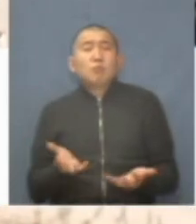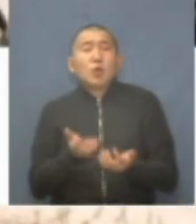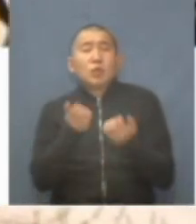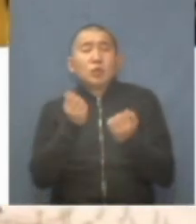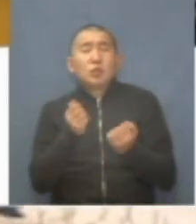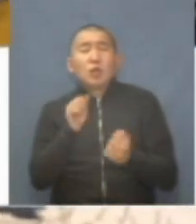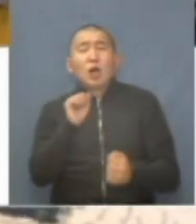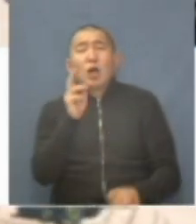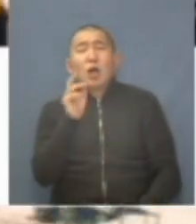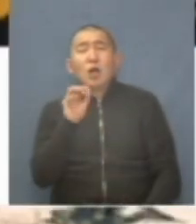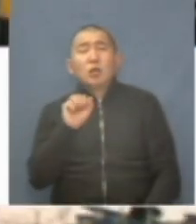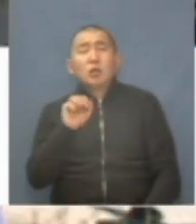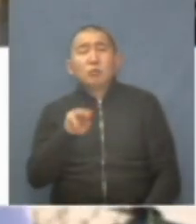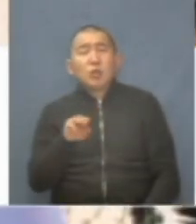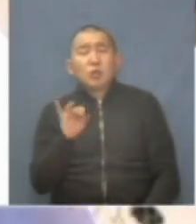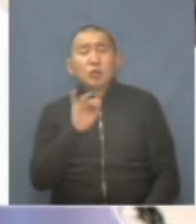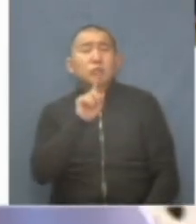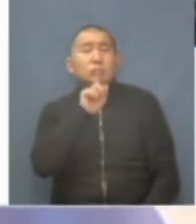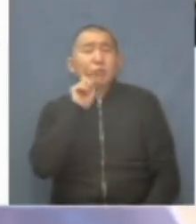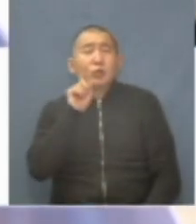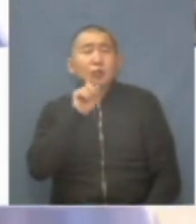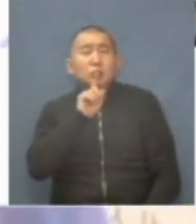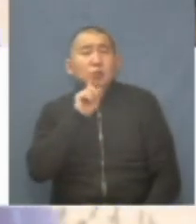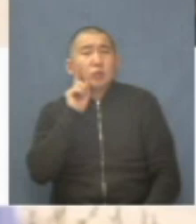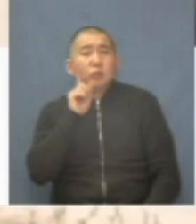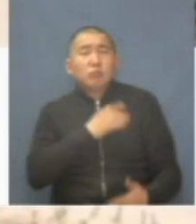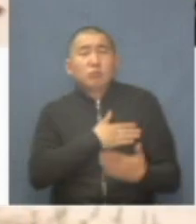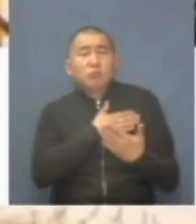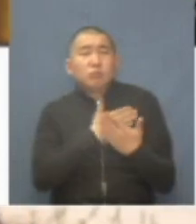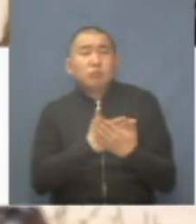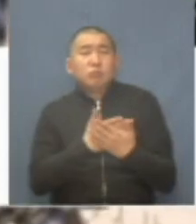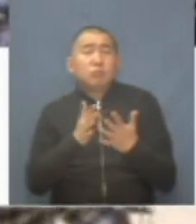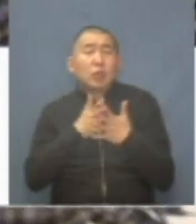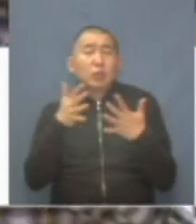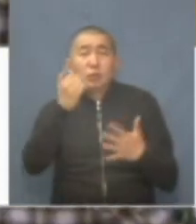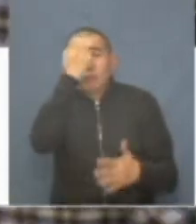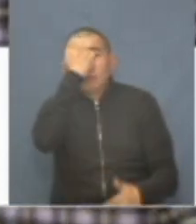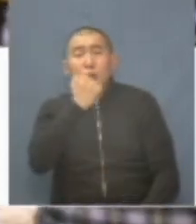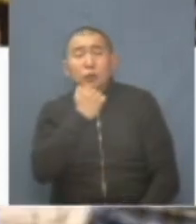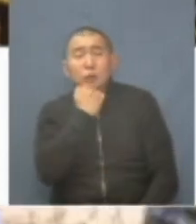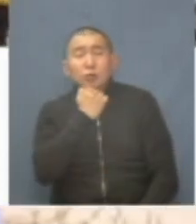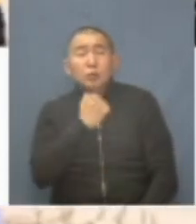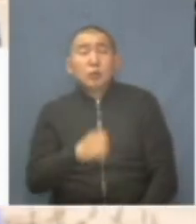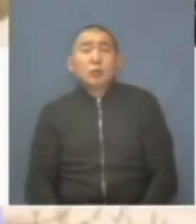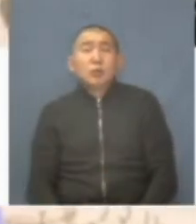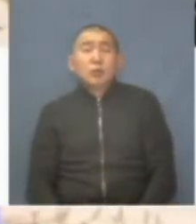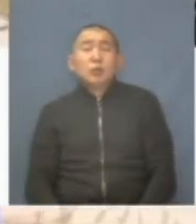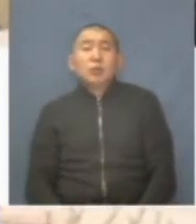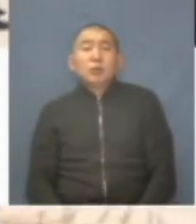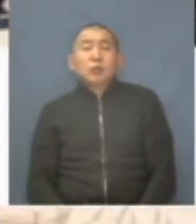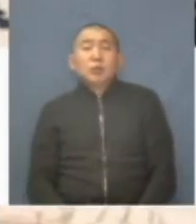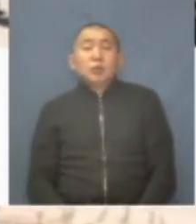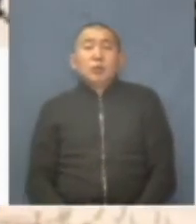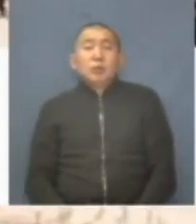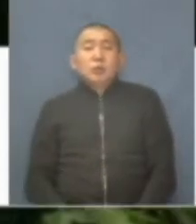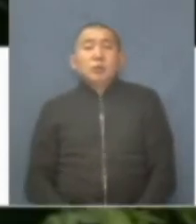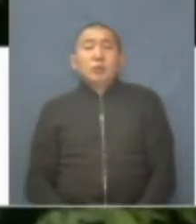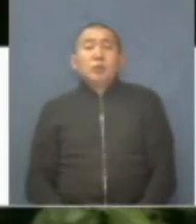қалалық әкімдікке, жастар ресурстық орталығына алғыс айтамын. Жастармен бірге осындай шараларды өткізу арқылы оларға үлгі бола